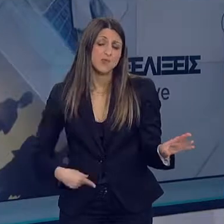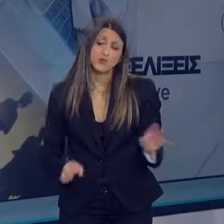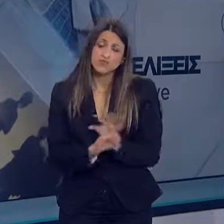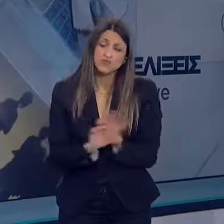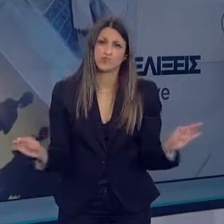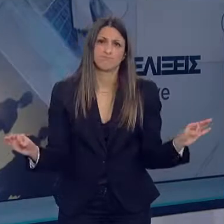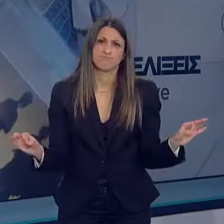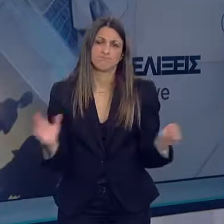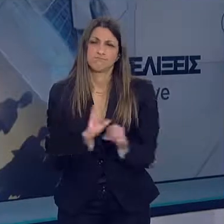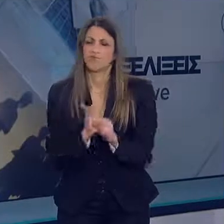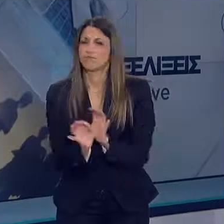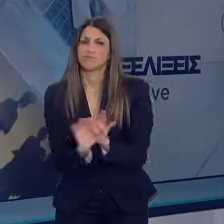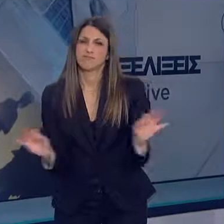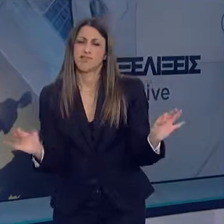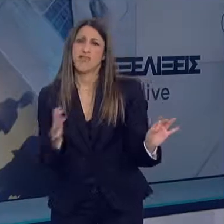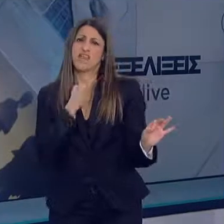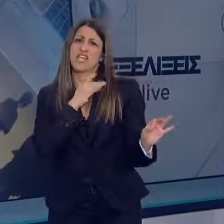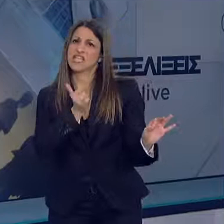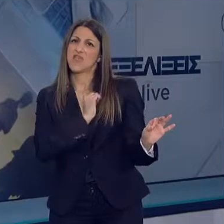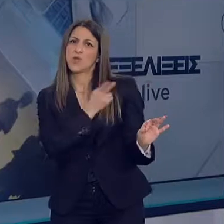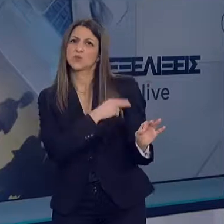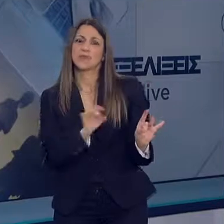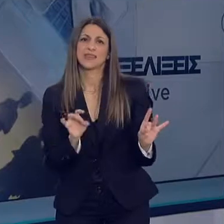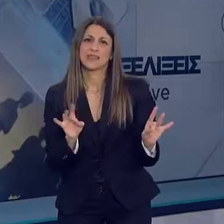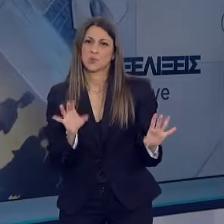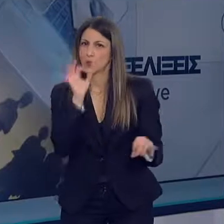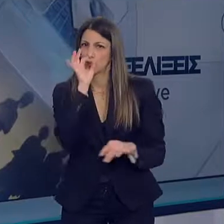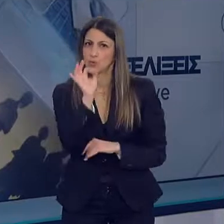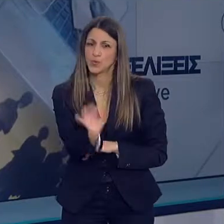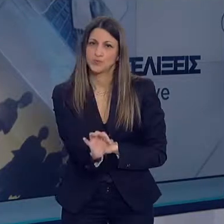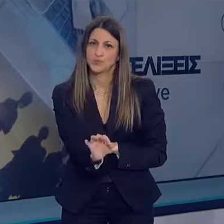δεν χρειαζόμαστε τον ιδιωτικό τομέα.